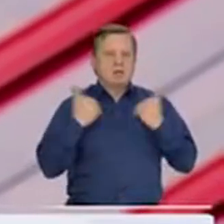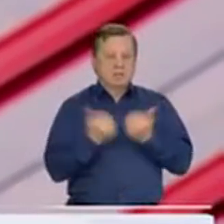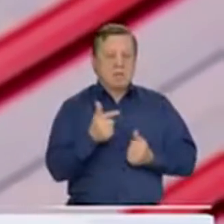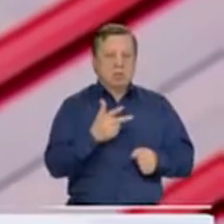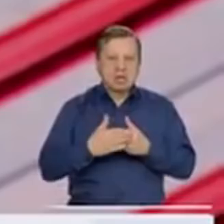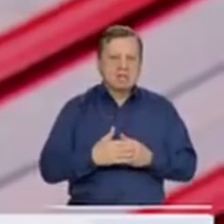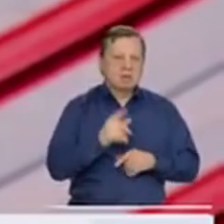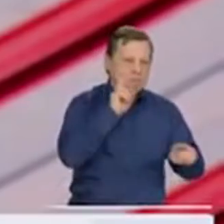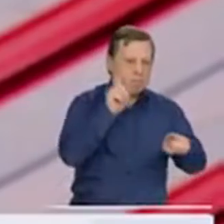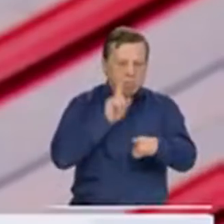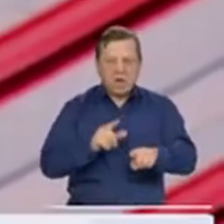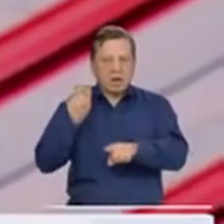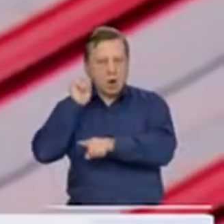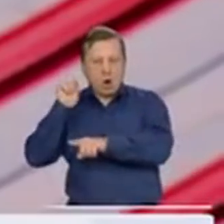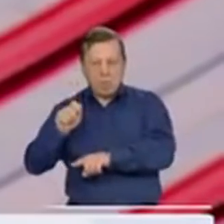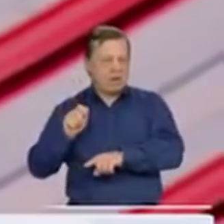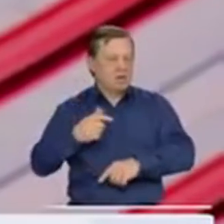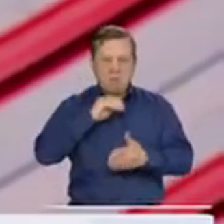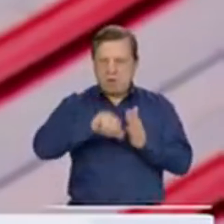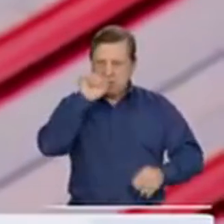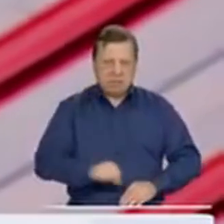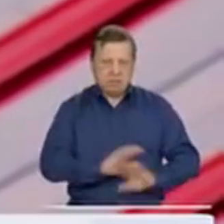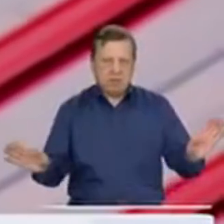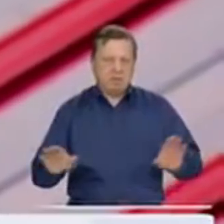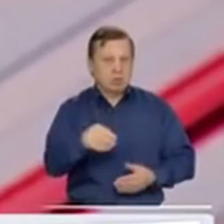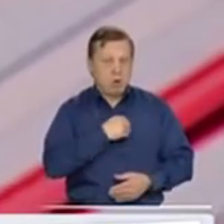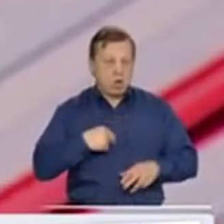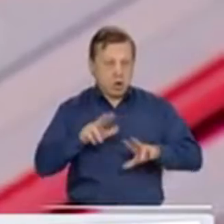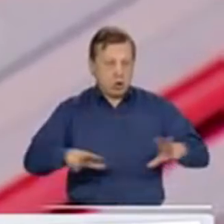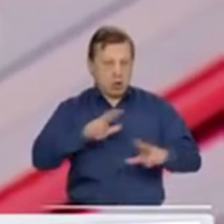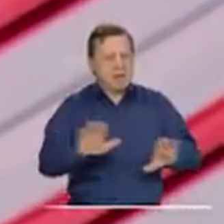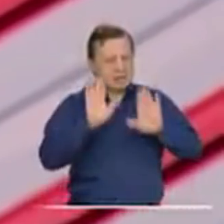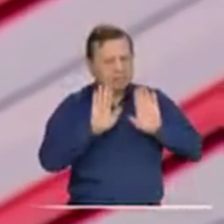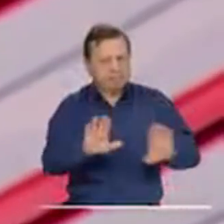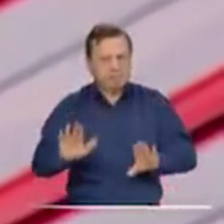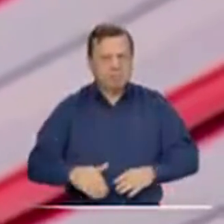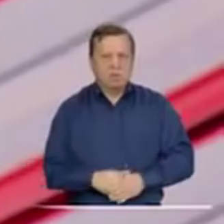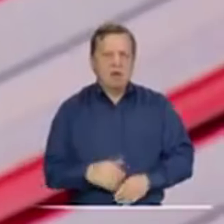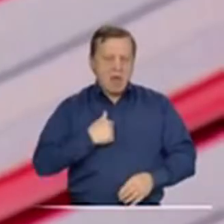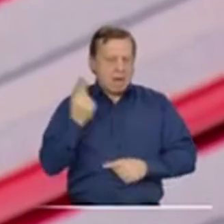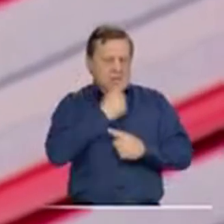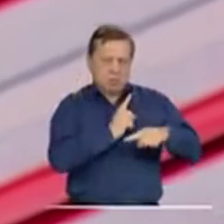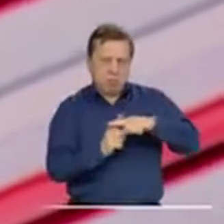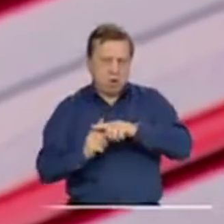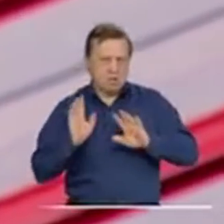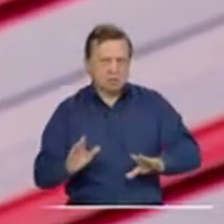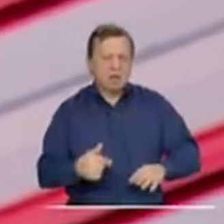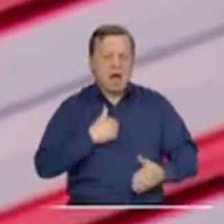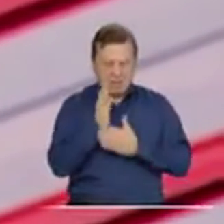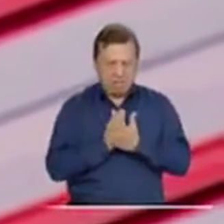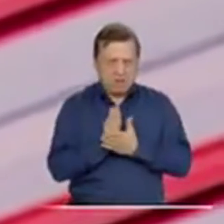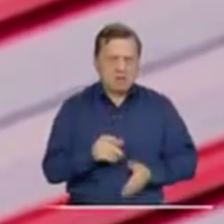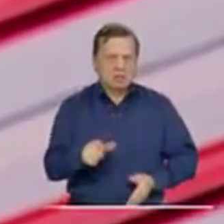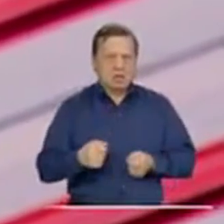31 projektów ustaw. Tylko nigdy nie podpiszę, podobnie jak nigdy nie zgodzę się na, broń Boże, 500+. Jestem optymistą. Wierzę to, że to właśnie